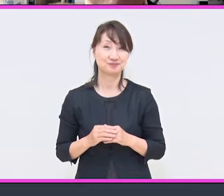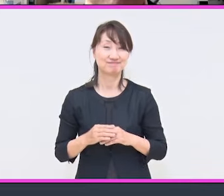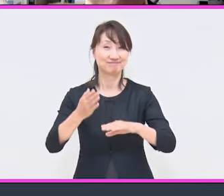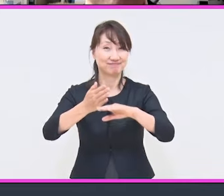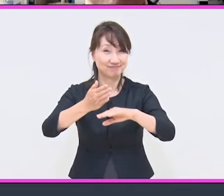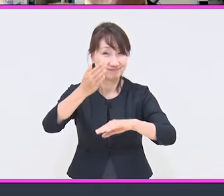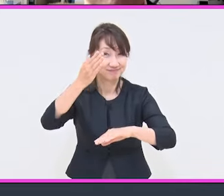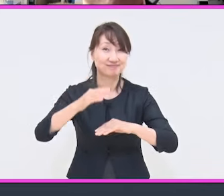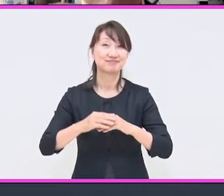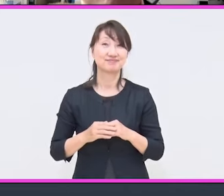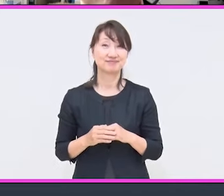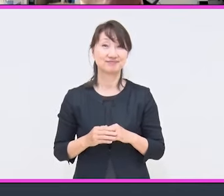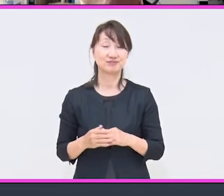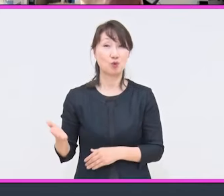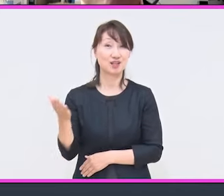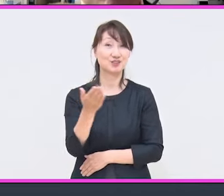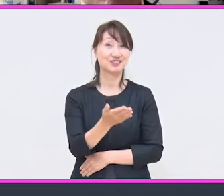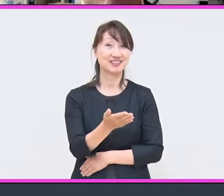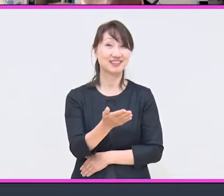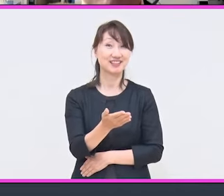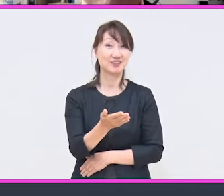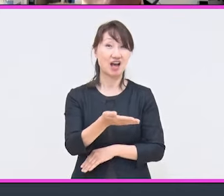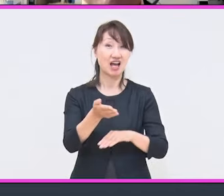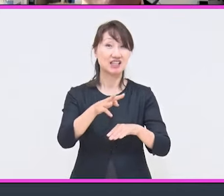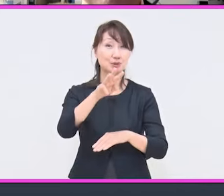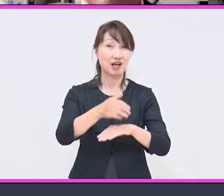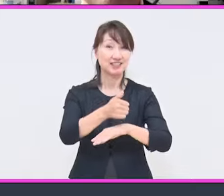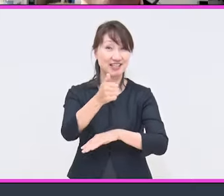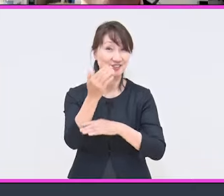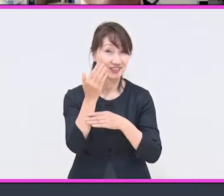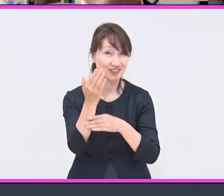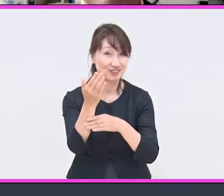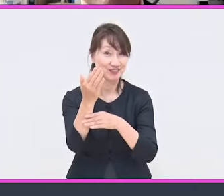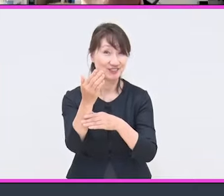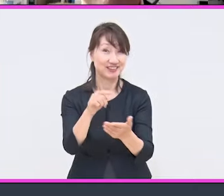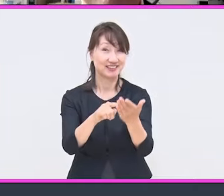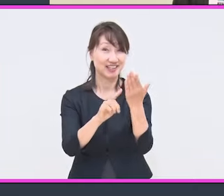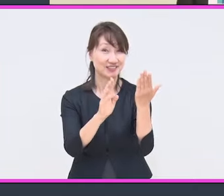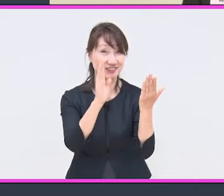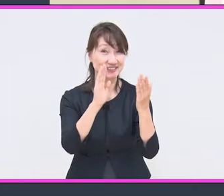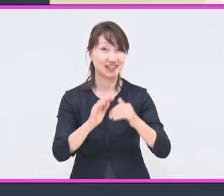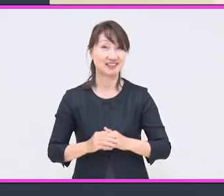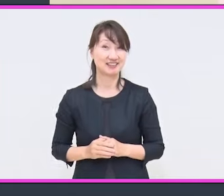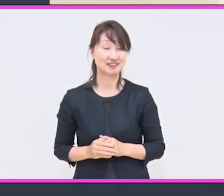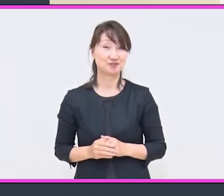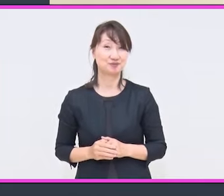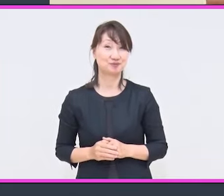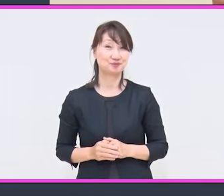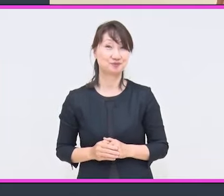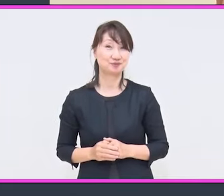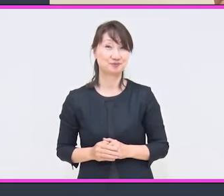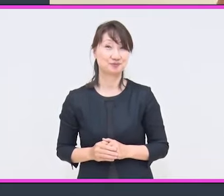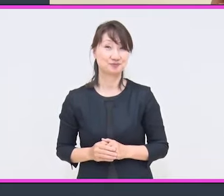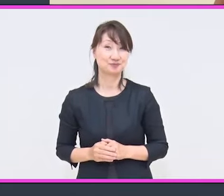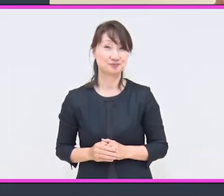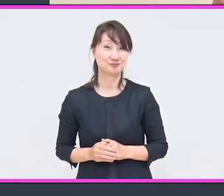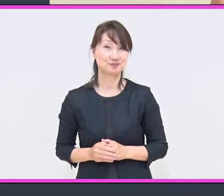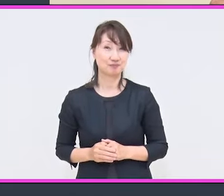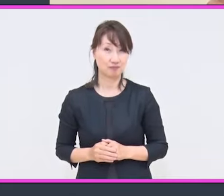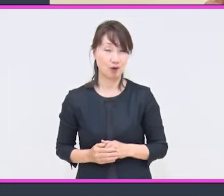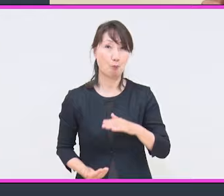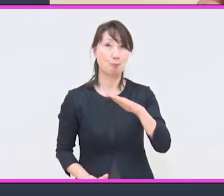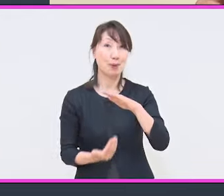ありがとうございます。では続いて島川選手に伺います。見せていただいていいですか。 はい、